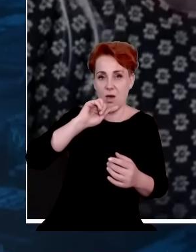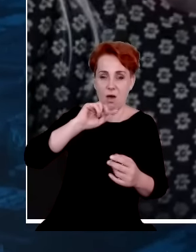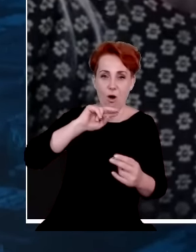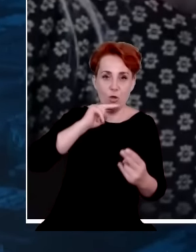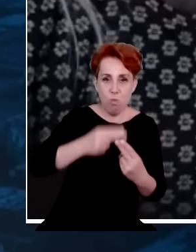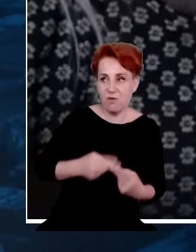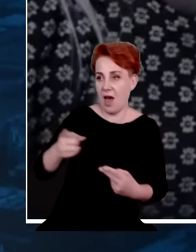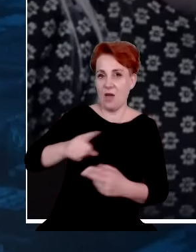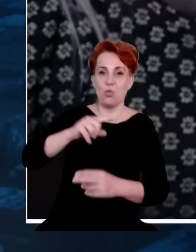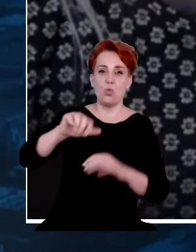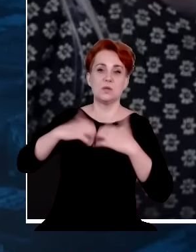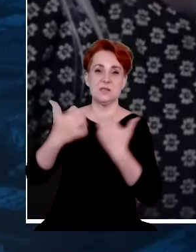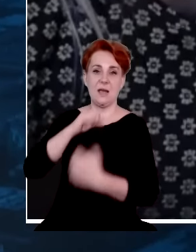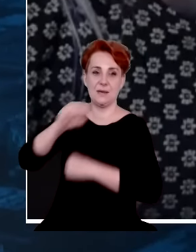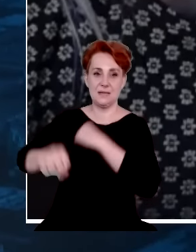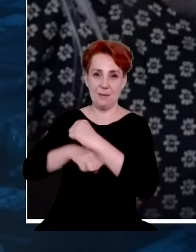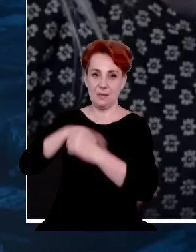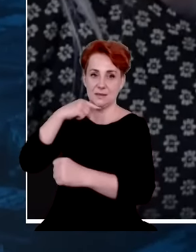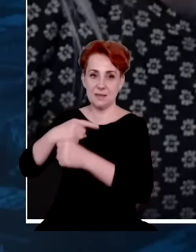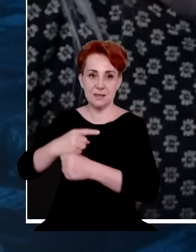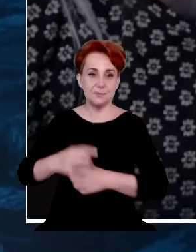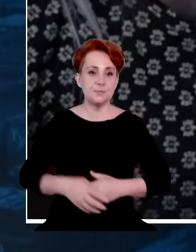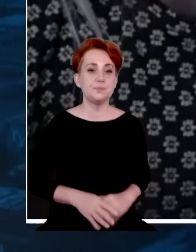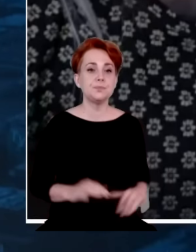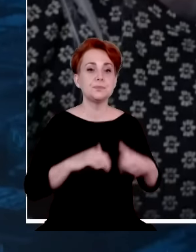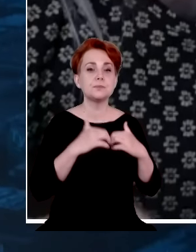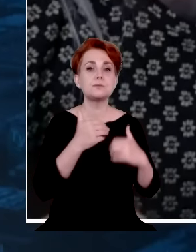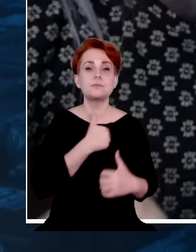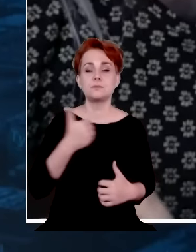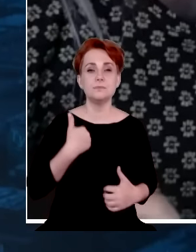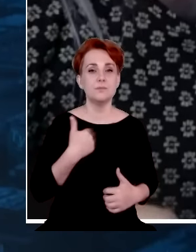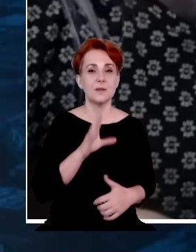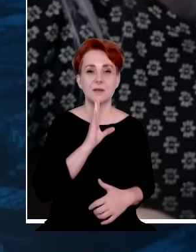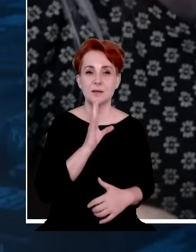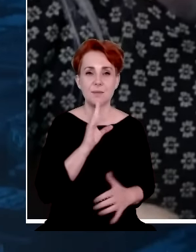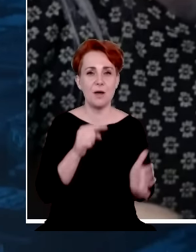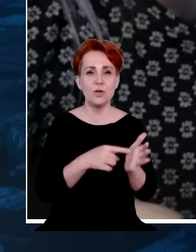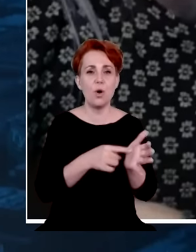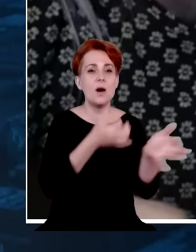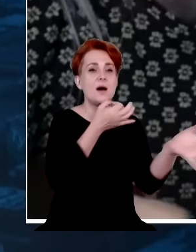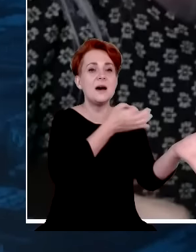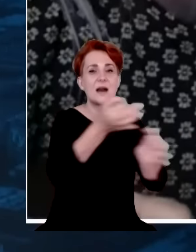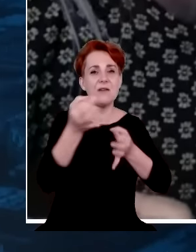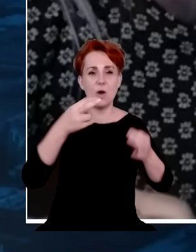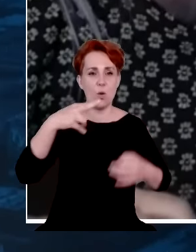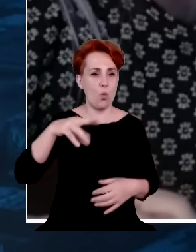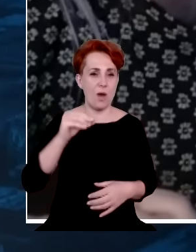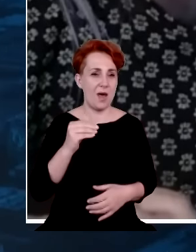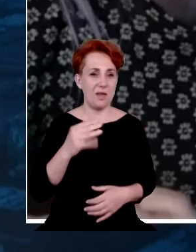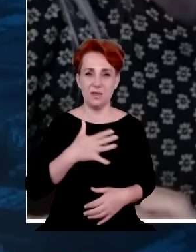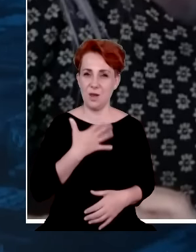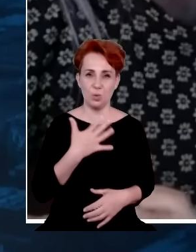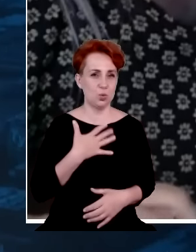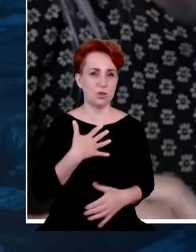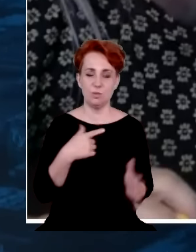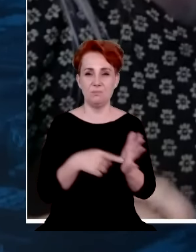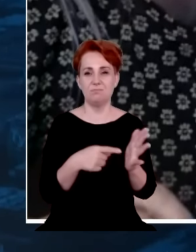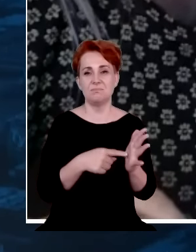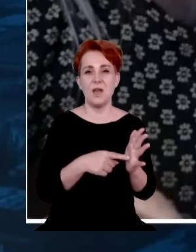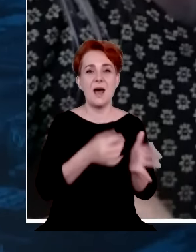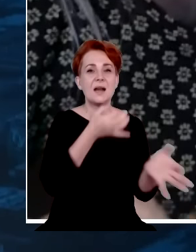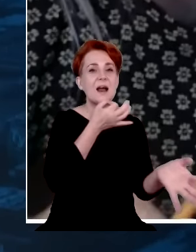suwerena w Polsce chyba nie ma tym unijnym referendum Nie wydaje mi się żeby jakiekolwiek referendum w ogóle doszło